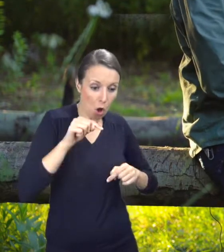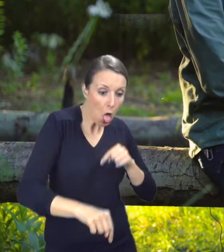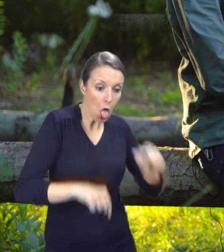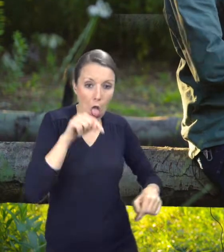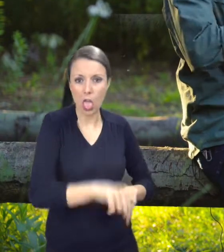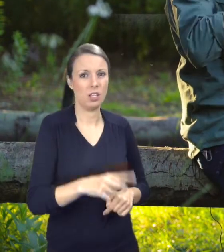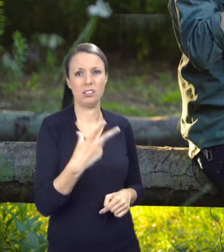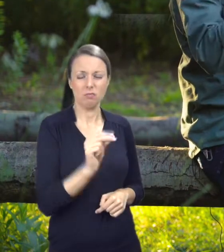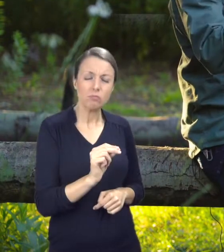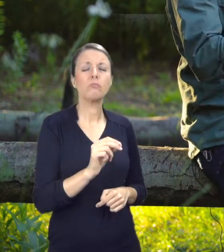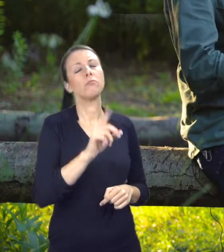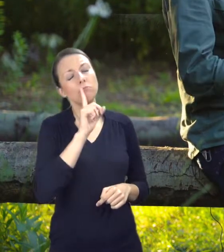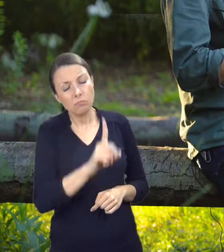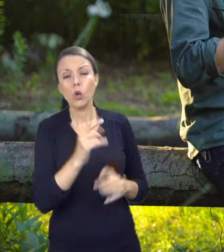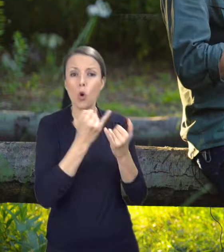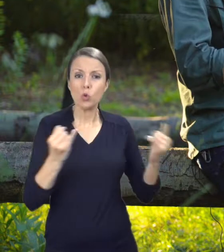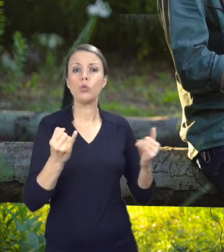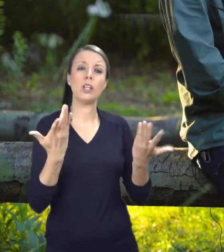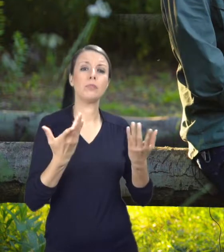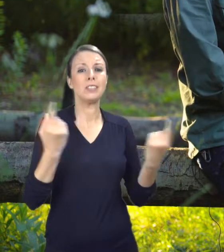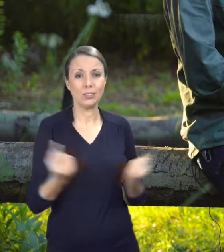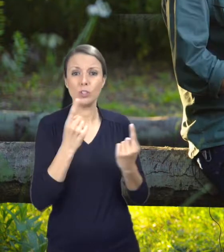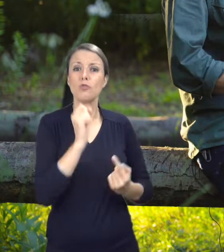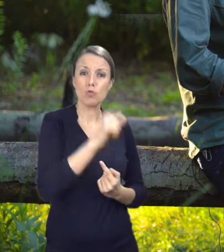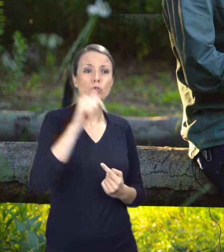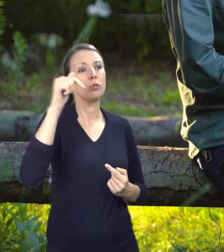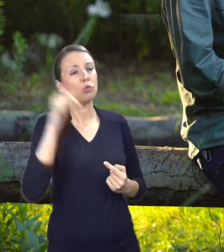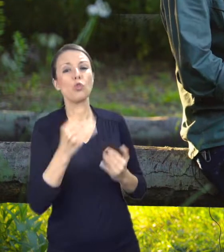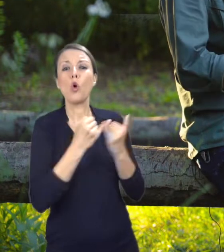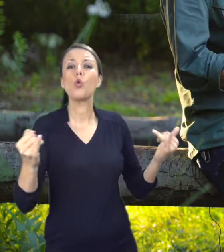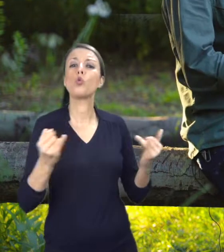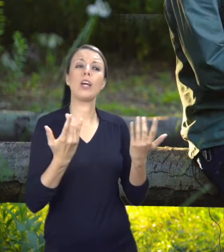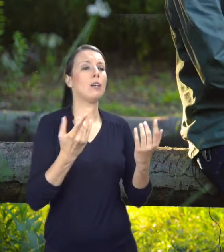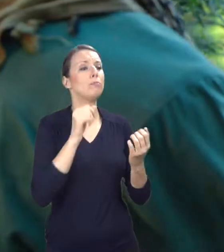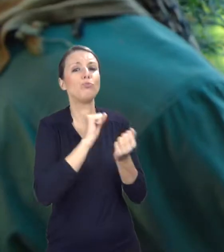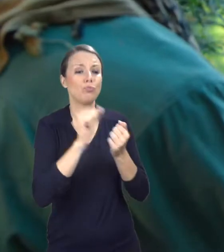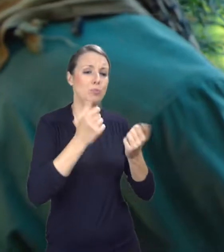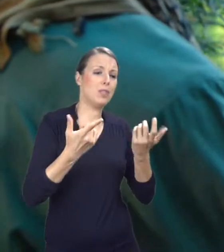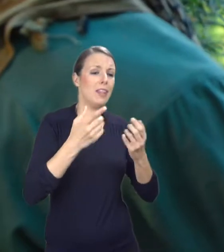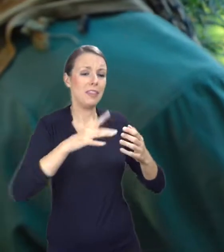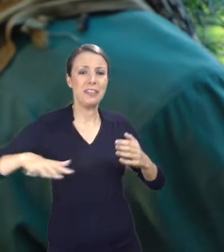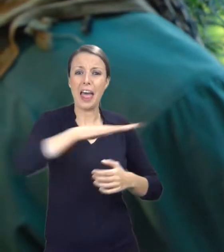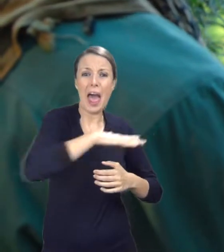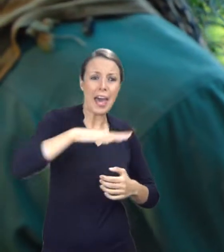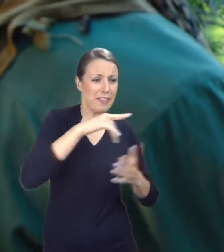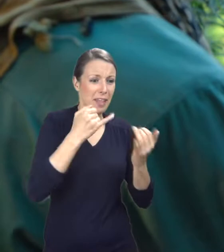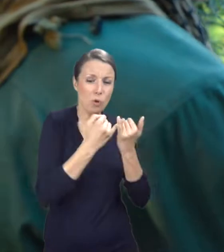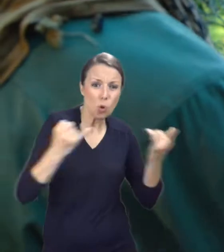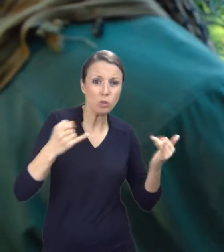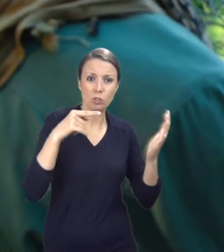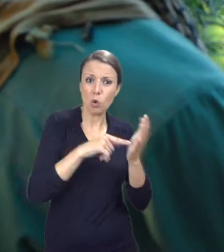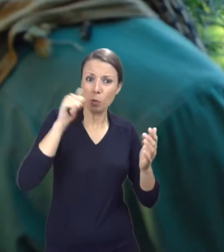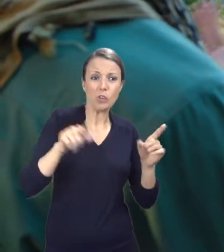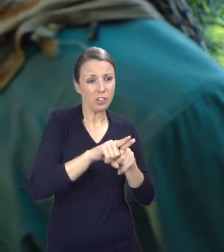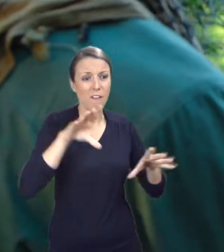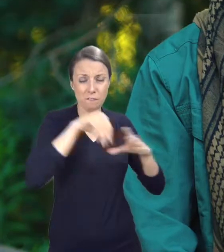takie szkolenia, gdzie ludzie faktycznie muszą pokonywać trudne przeszkody terenowe, między innymi bagna, lub korzystać... Czy wy walczycie też z komarami? Tak, no